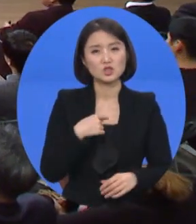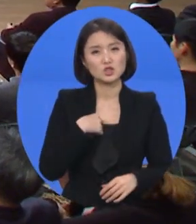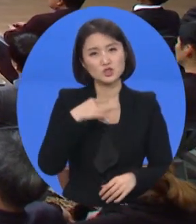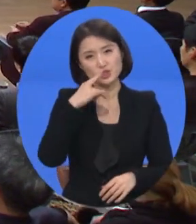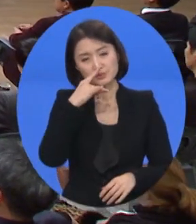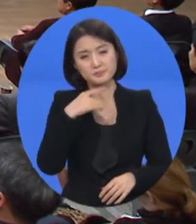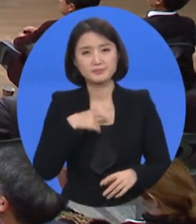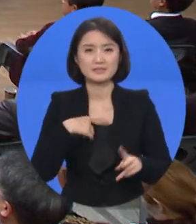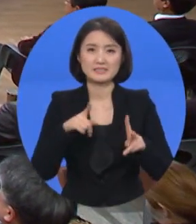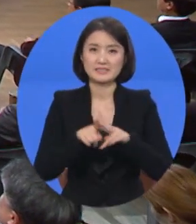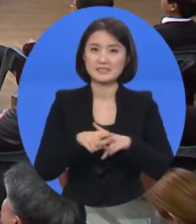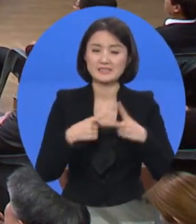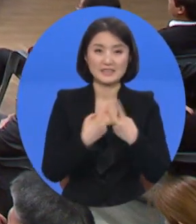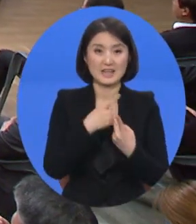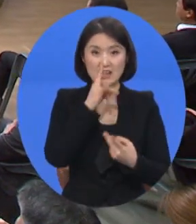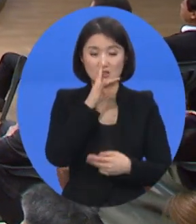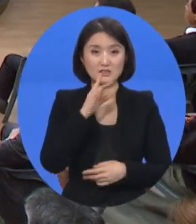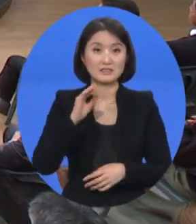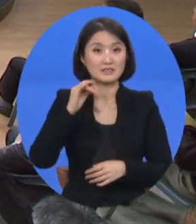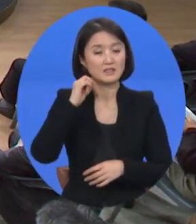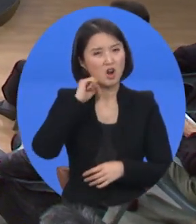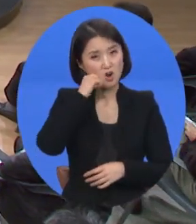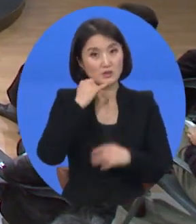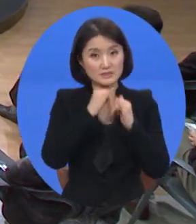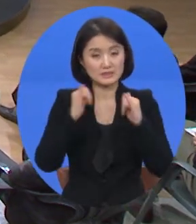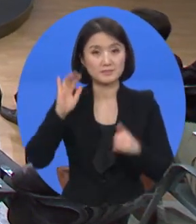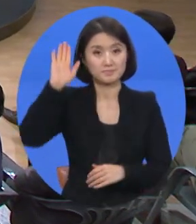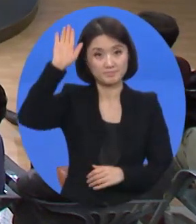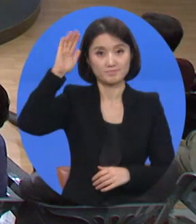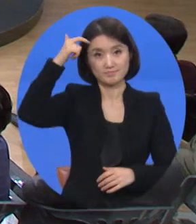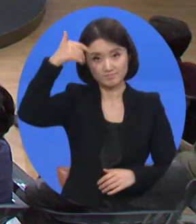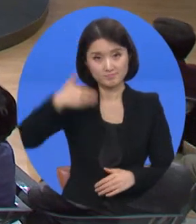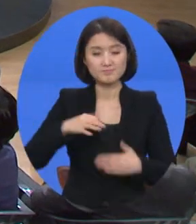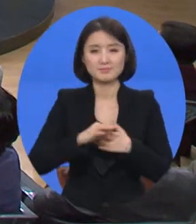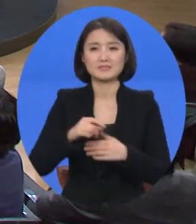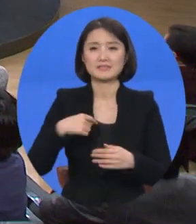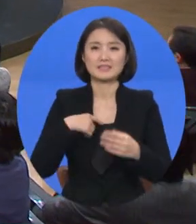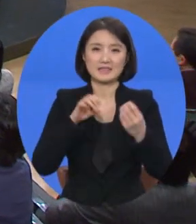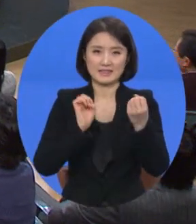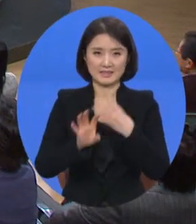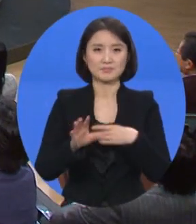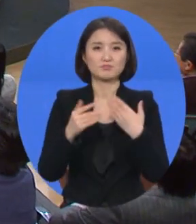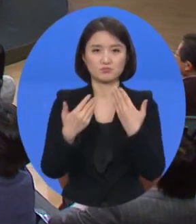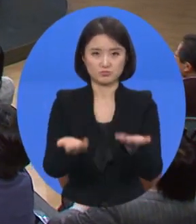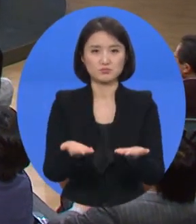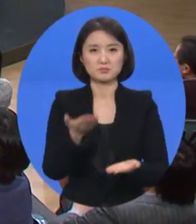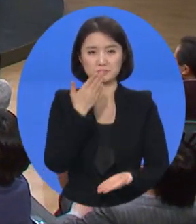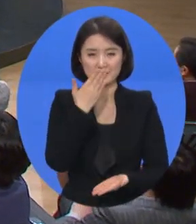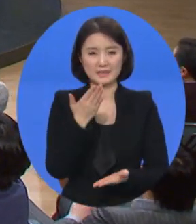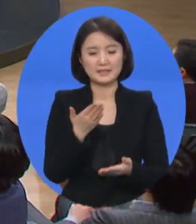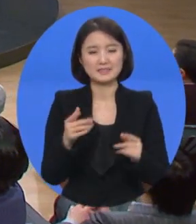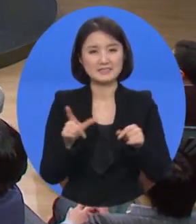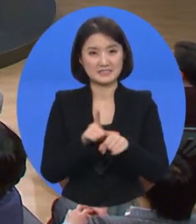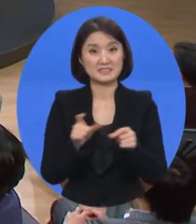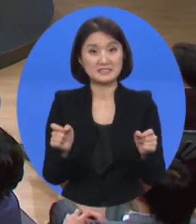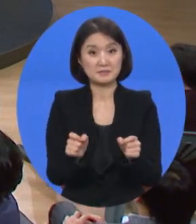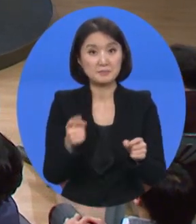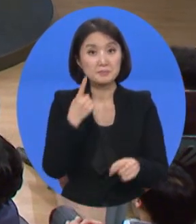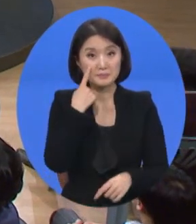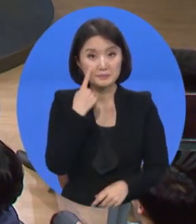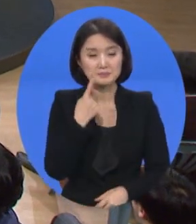궁금한 것이 생긴 분위기 있다 며 는 질문을 해주시면 은 제가 질문에 답하는 시간을 짧게 한번 가져보도록